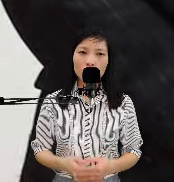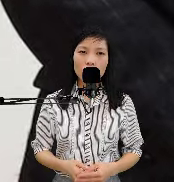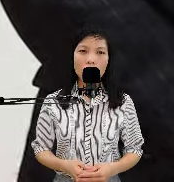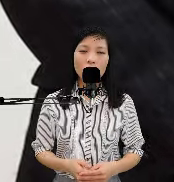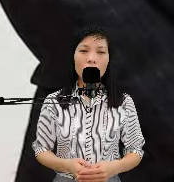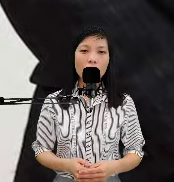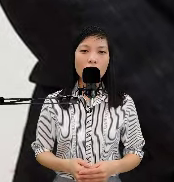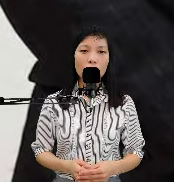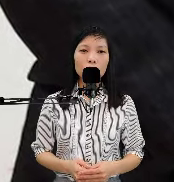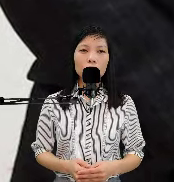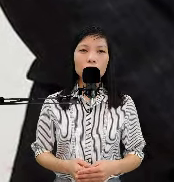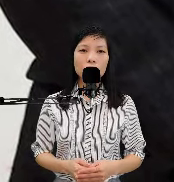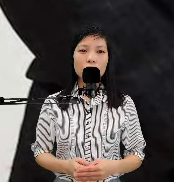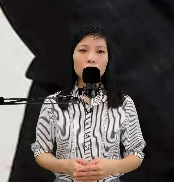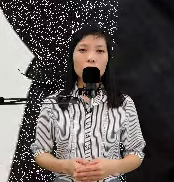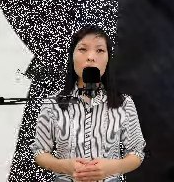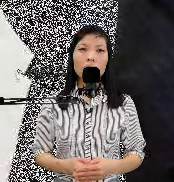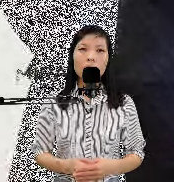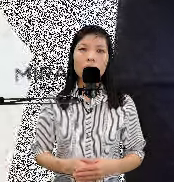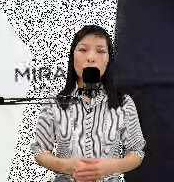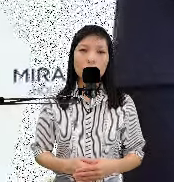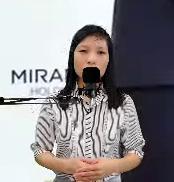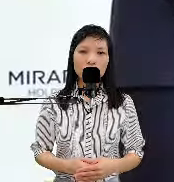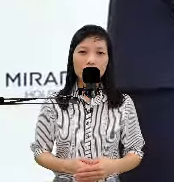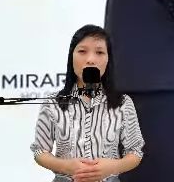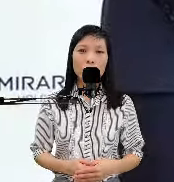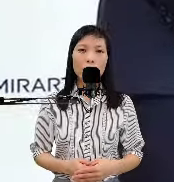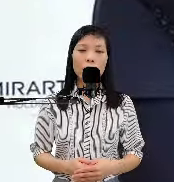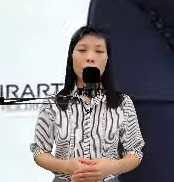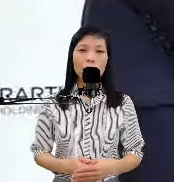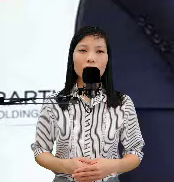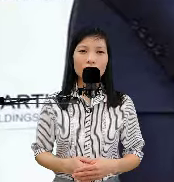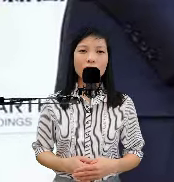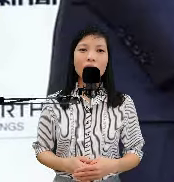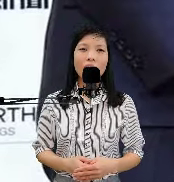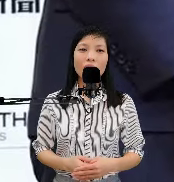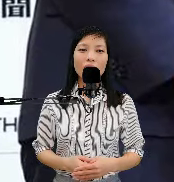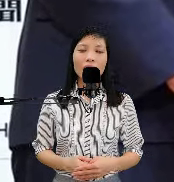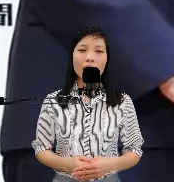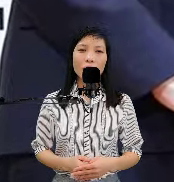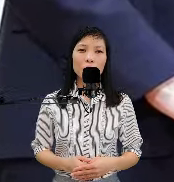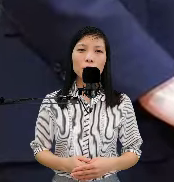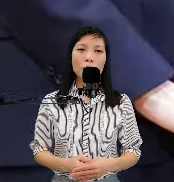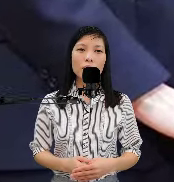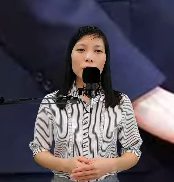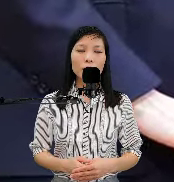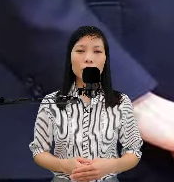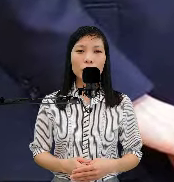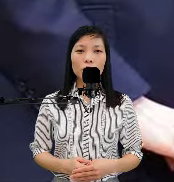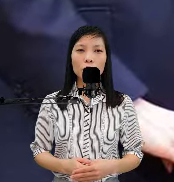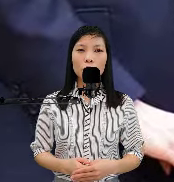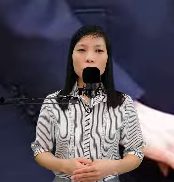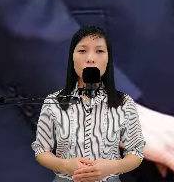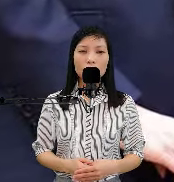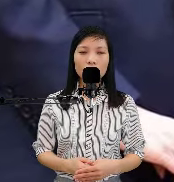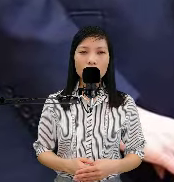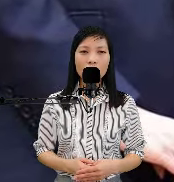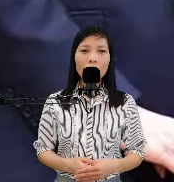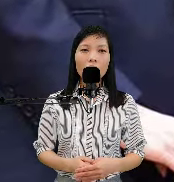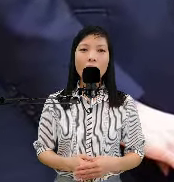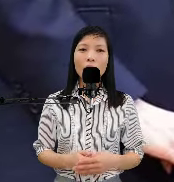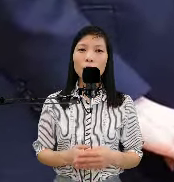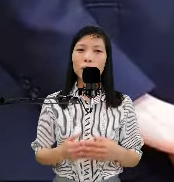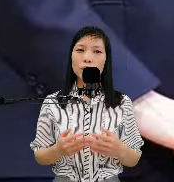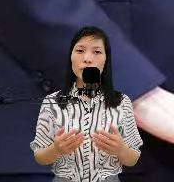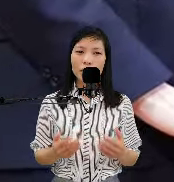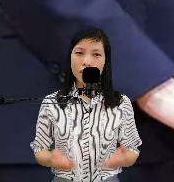のが流せ流負けない将棋の体現です中盤に入ると決めて終えられぬ長石段にわずかに